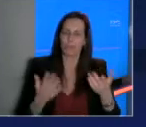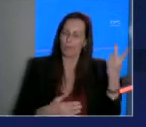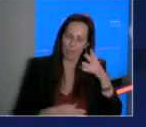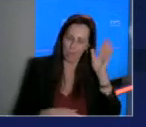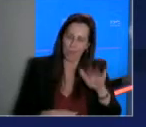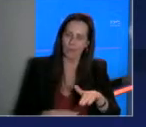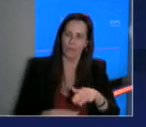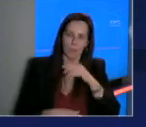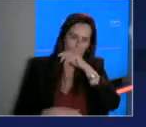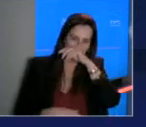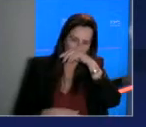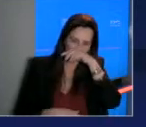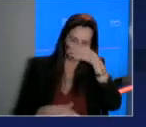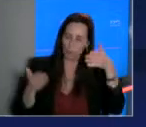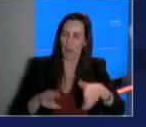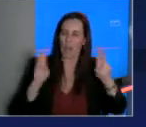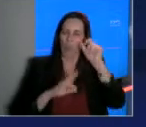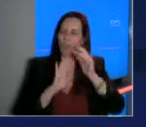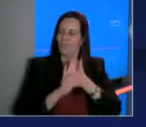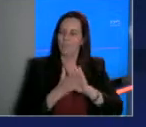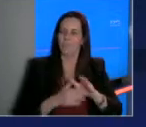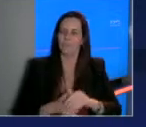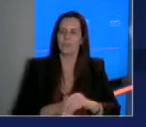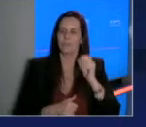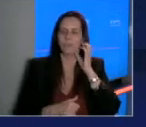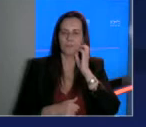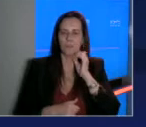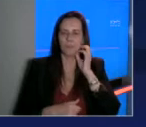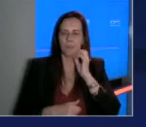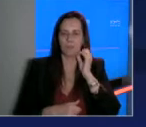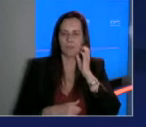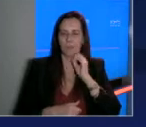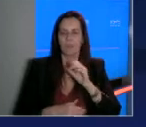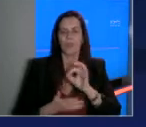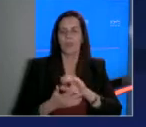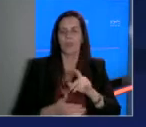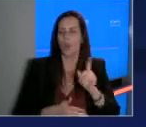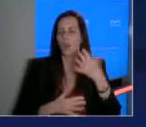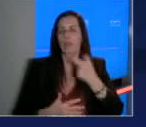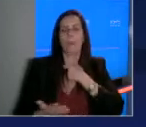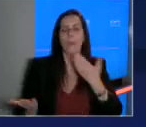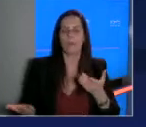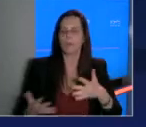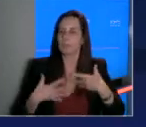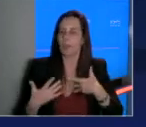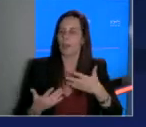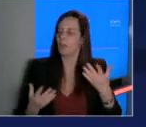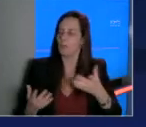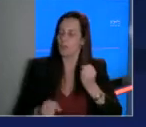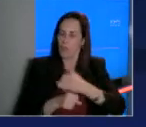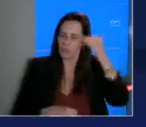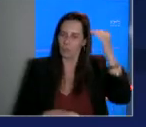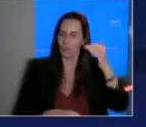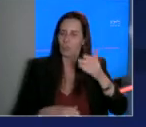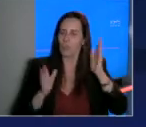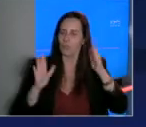כמובן קבורת חמור לכחול לבן, אסתר עודד שהיא קבועה שלנו בשפה מאוד יפה, כותבת לא הייתה ברירה, שמחה על הצעד הזה של גנץ,